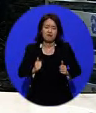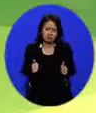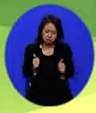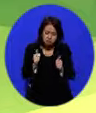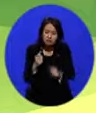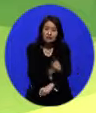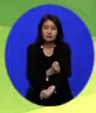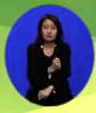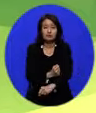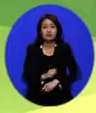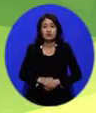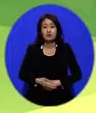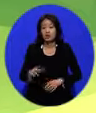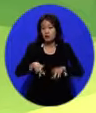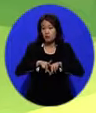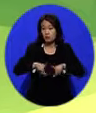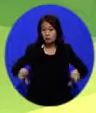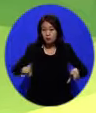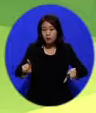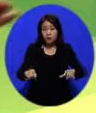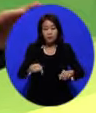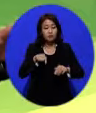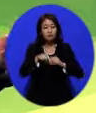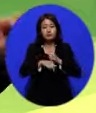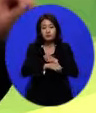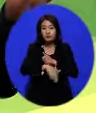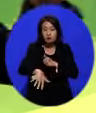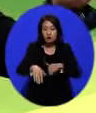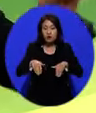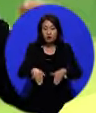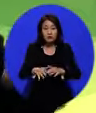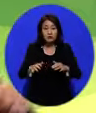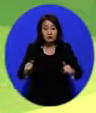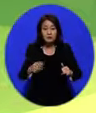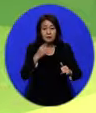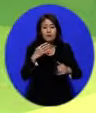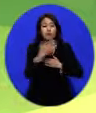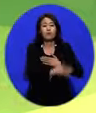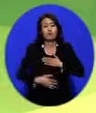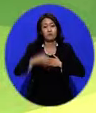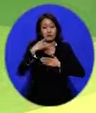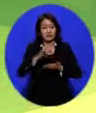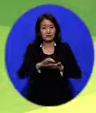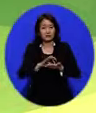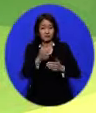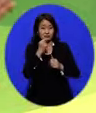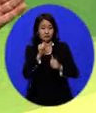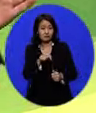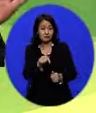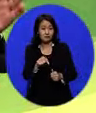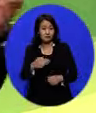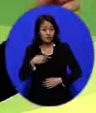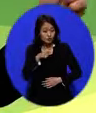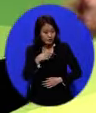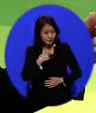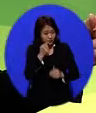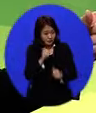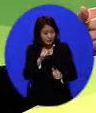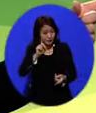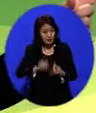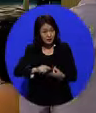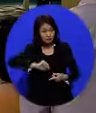거예요. 근데 보통의 리더는 부하직원을 움직이는데 부하직원의 몸만 쓰게 해. 자네 내가 시키는 대로